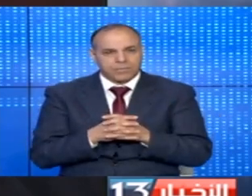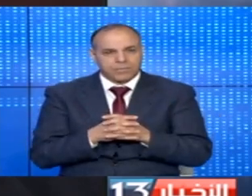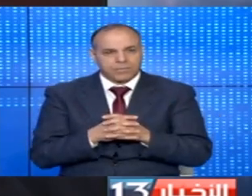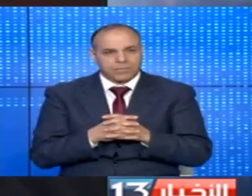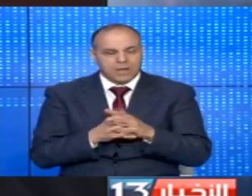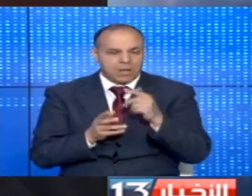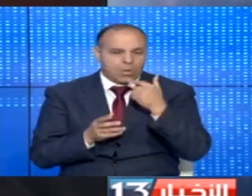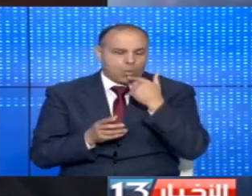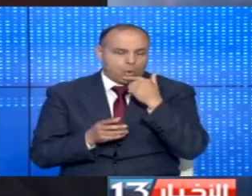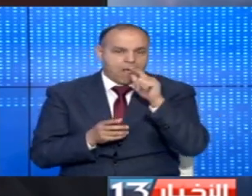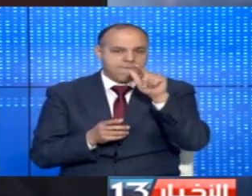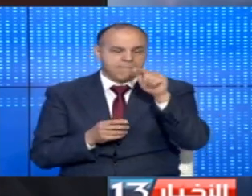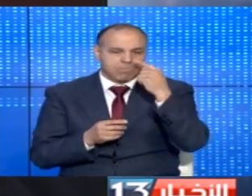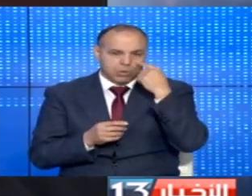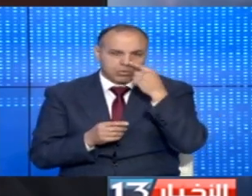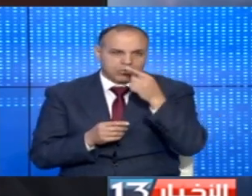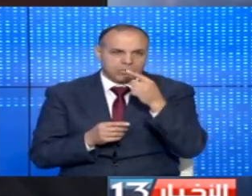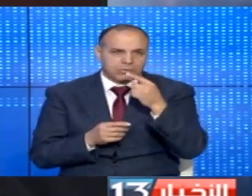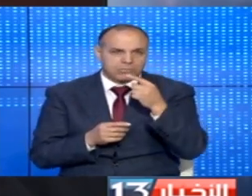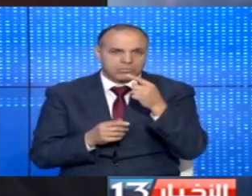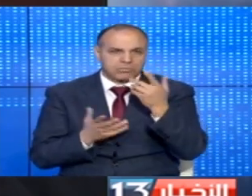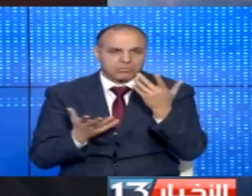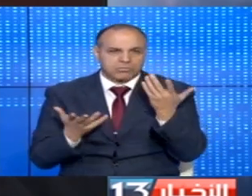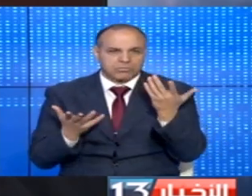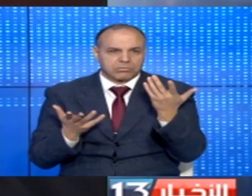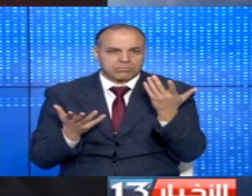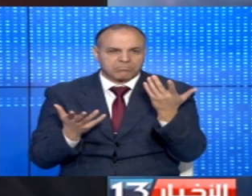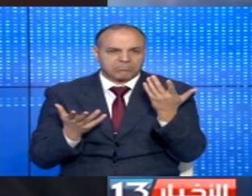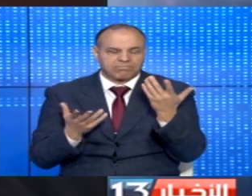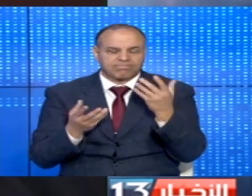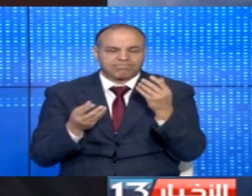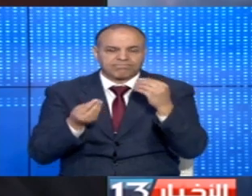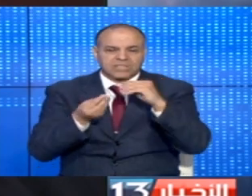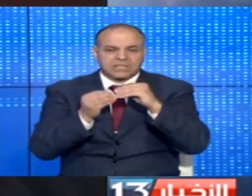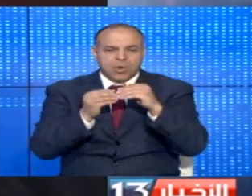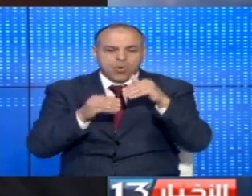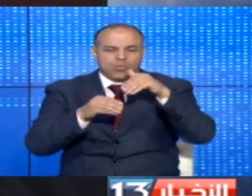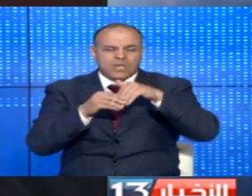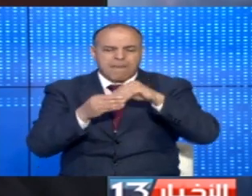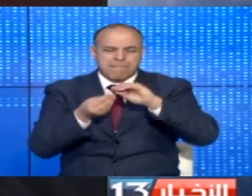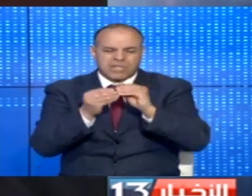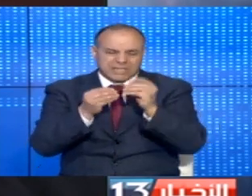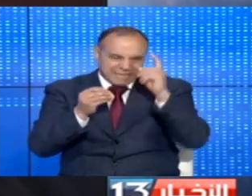ووجدته في حشو مثل حكومته